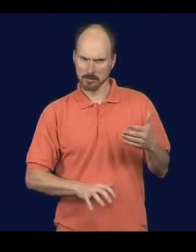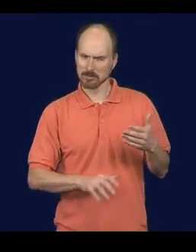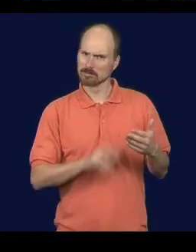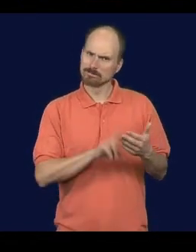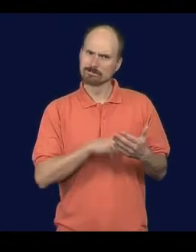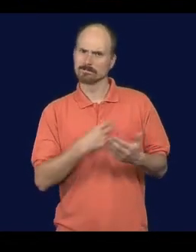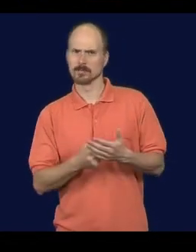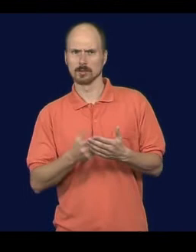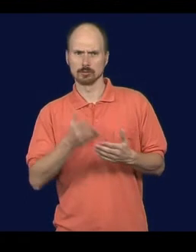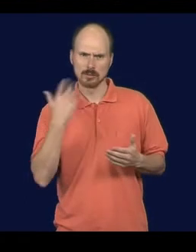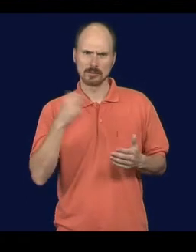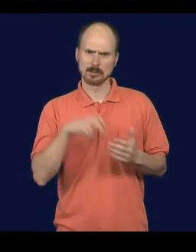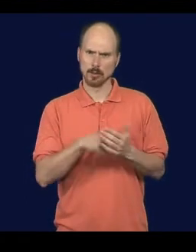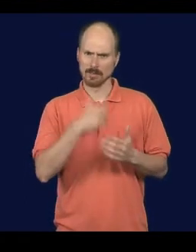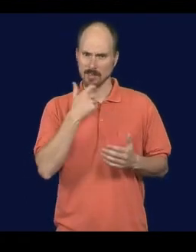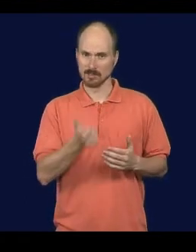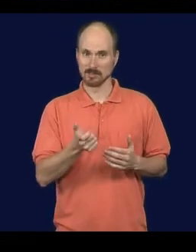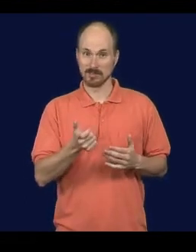Takže jako